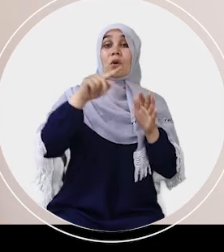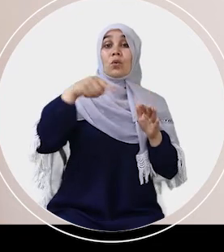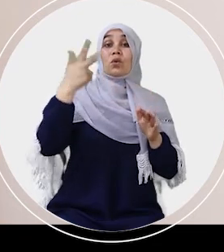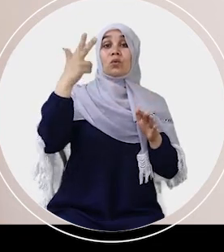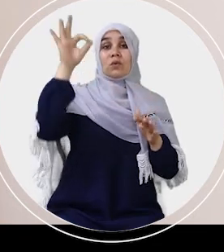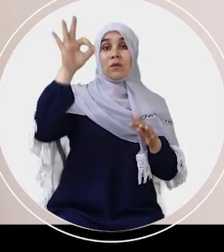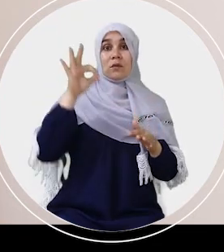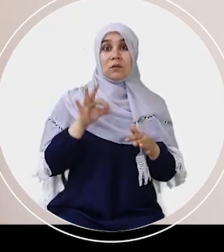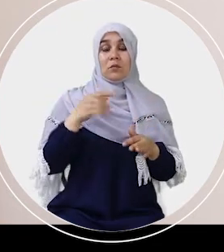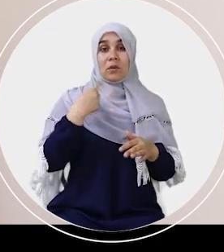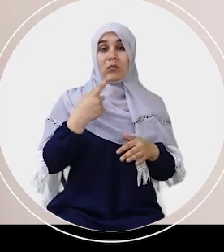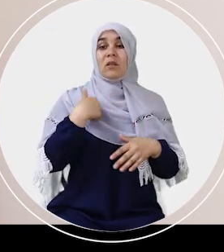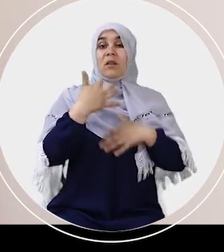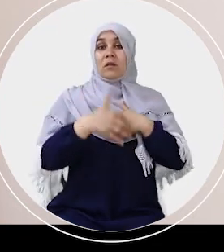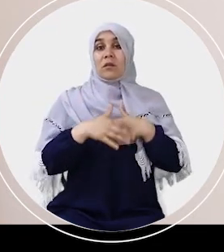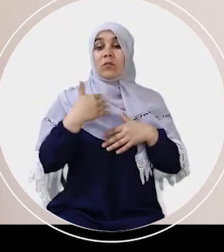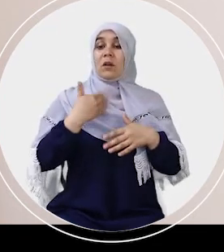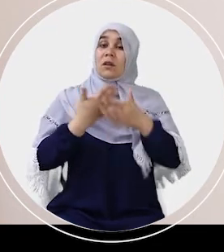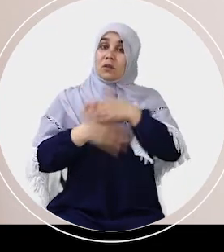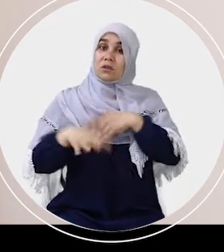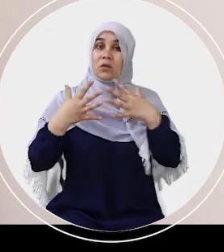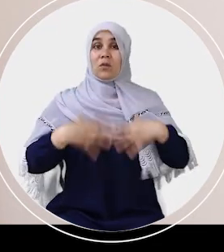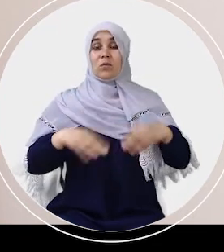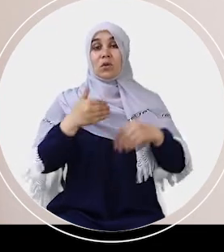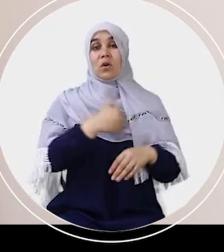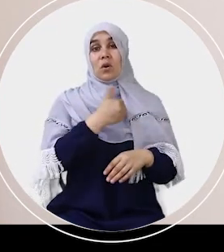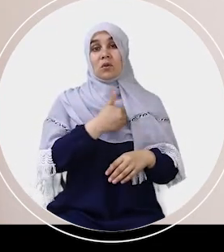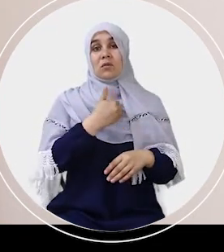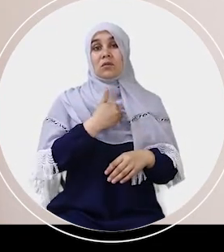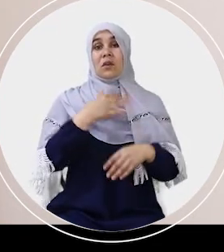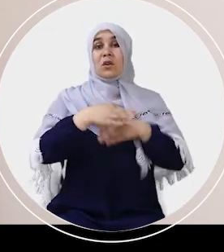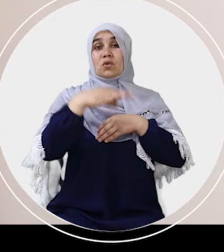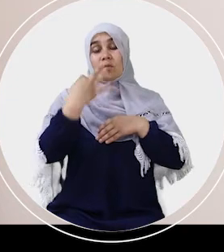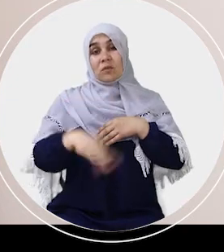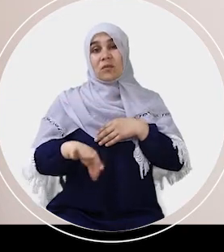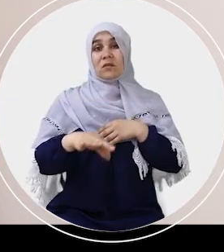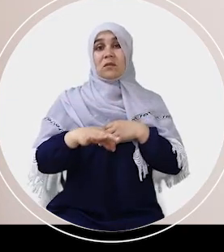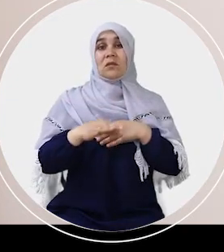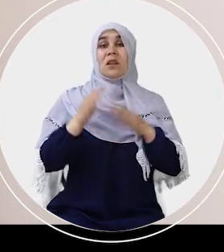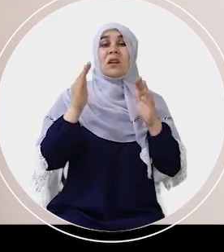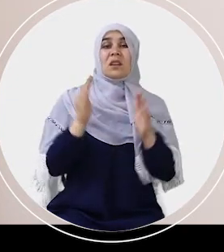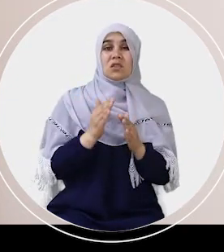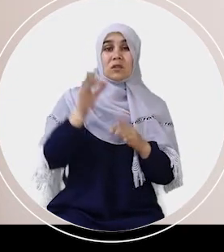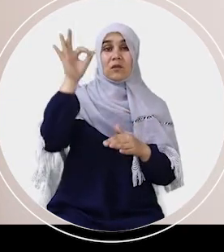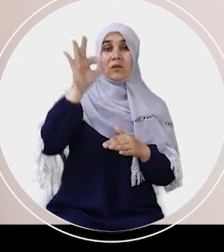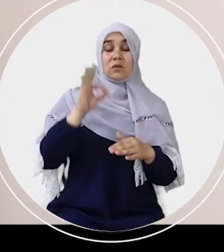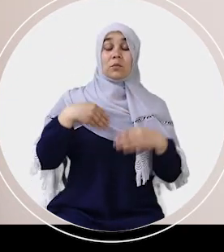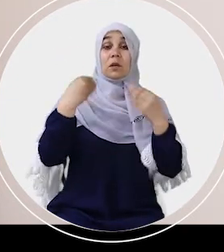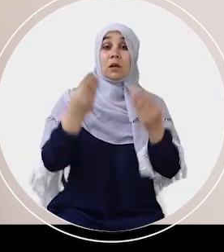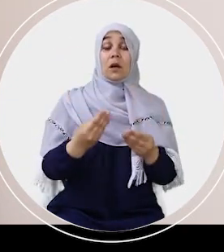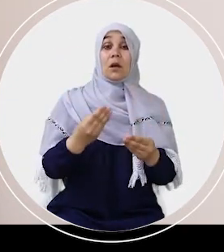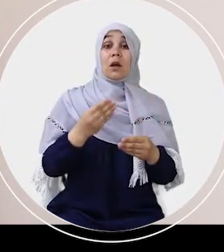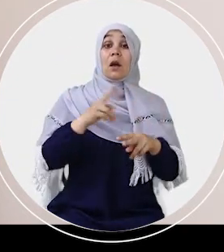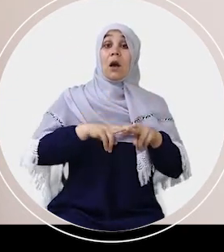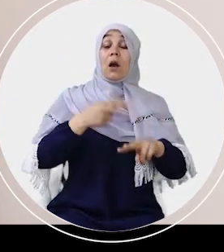8.3%. Va ketishim, oiladan ketishim istaydi yoki zulmkorga eng kichkina foiz berilgan.